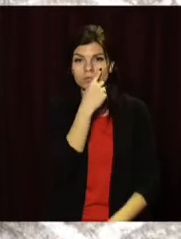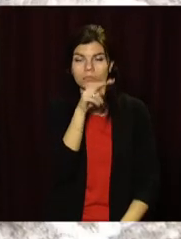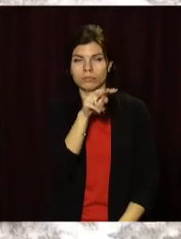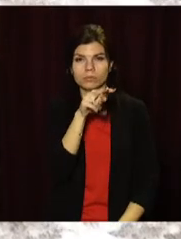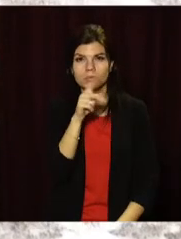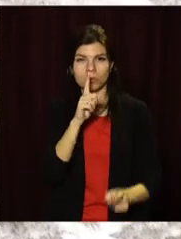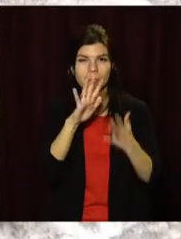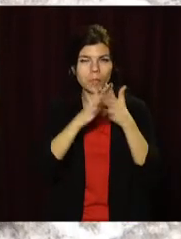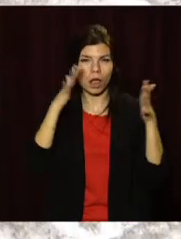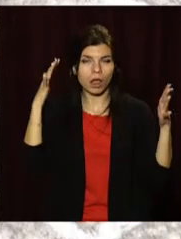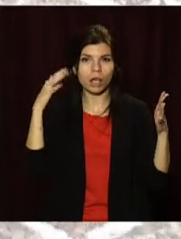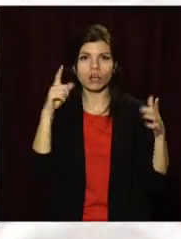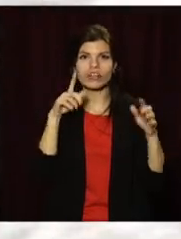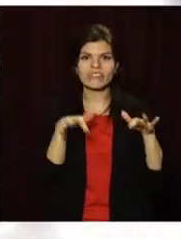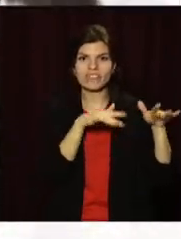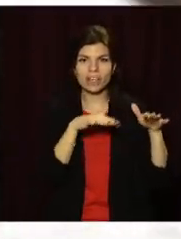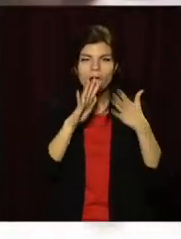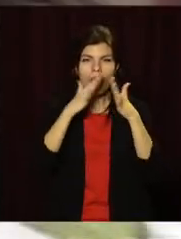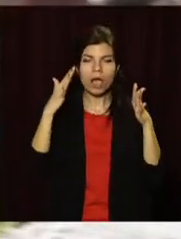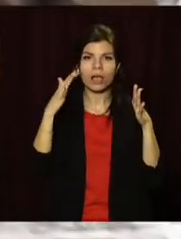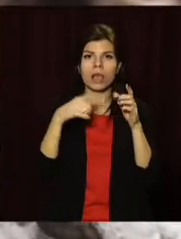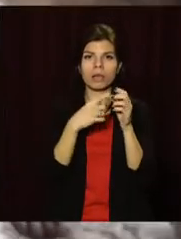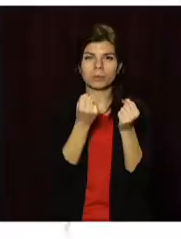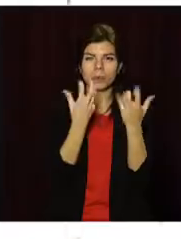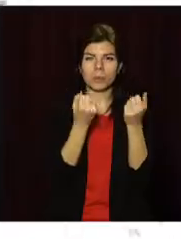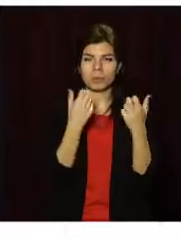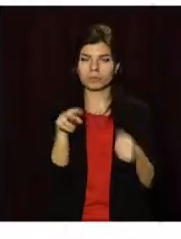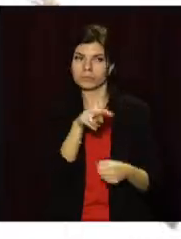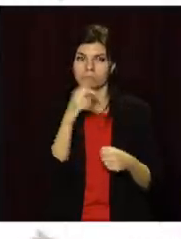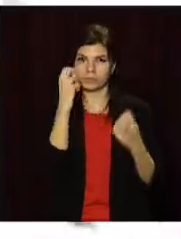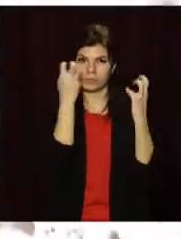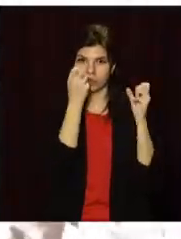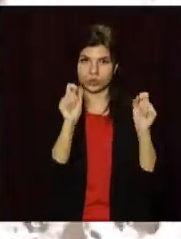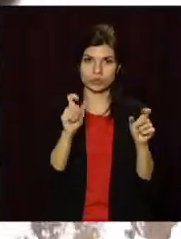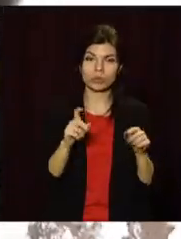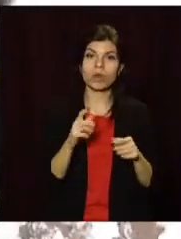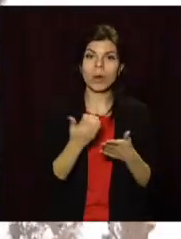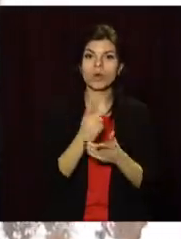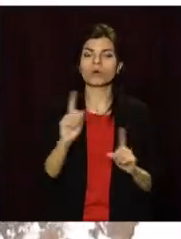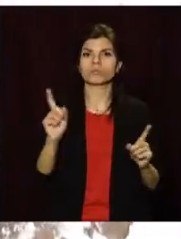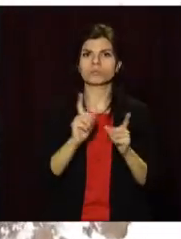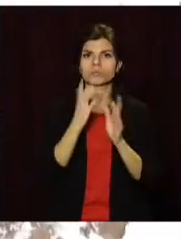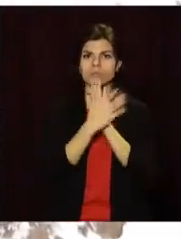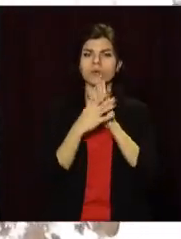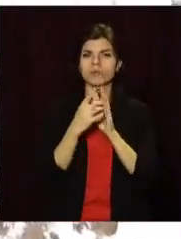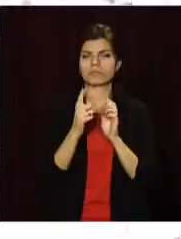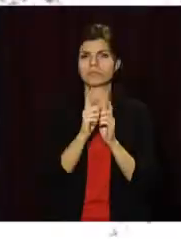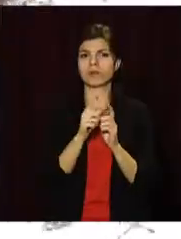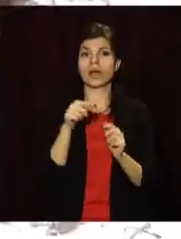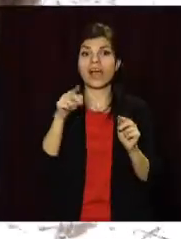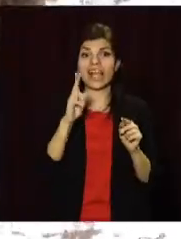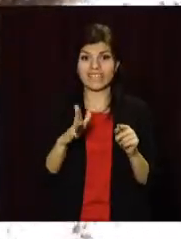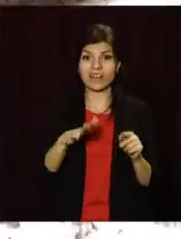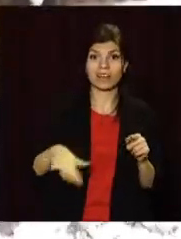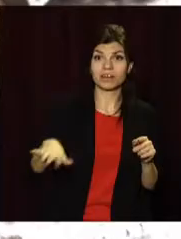на будь-які предмети, що рухаються, світяться або мерехтять. Ще одна причина – зміни обстановки. Протягом року коти, що мешкають у